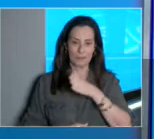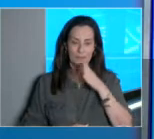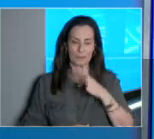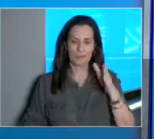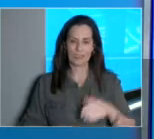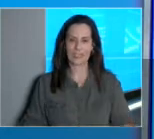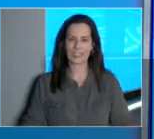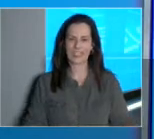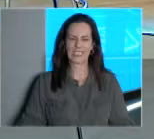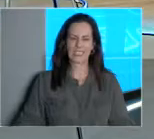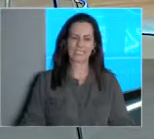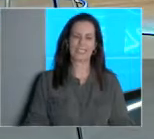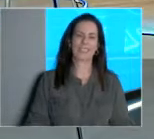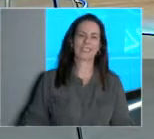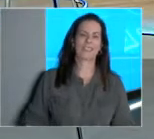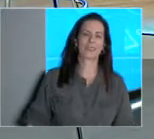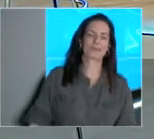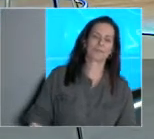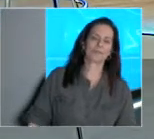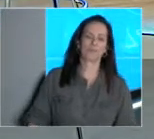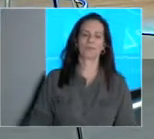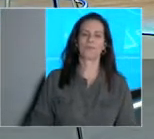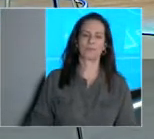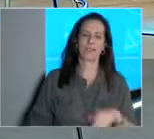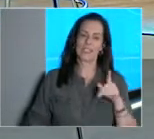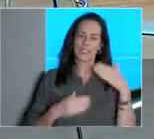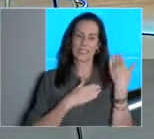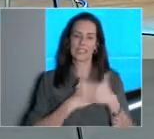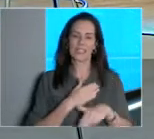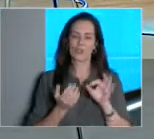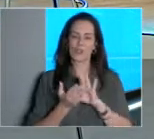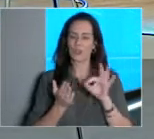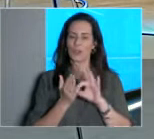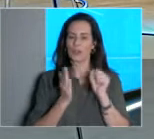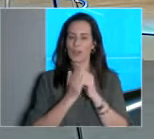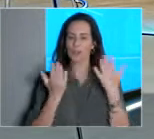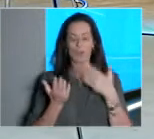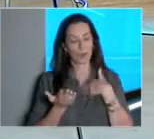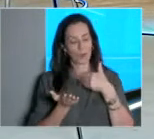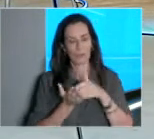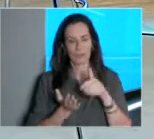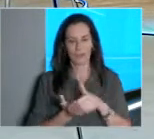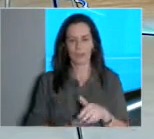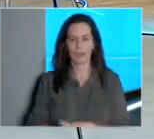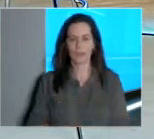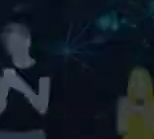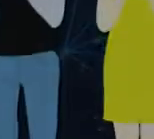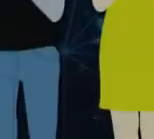להיות דומה. זהו, זה סיום סקירת העיתונות שלנו היום, אנחנו ממשיכים.